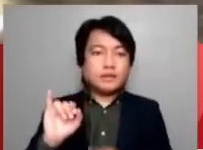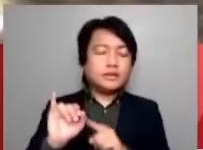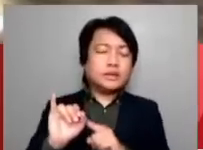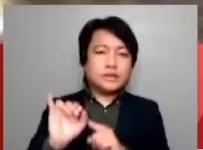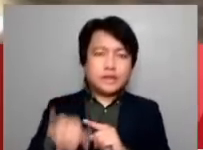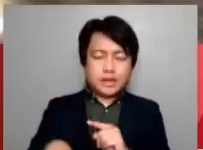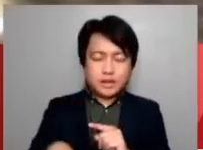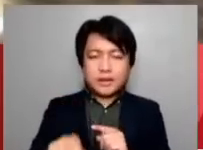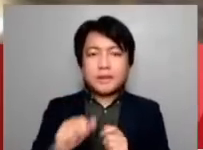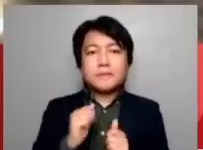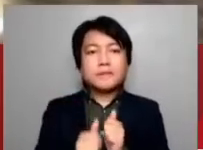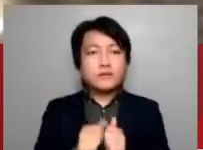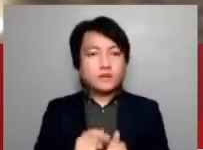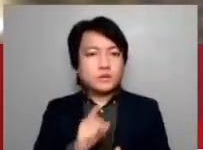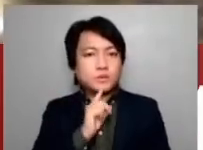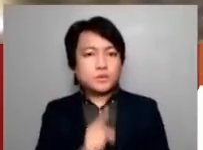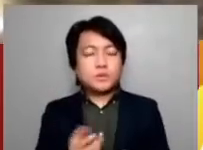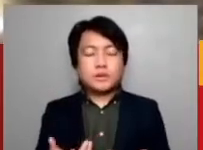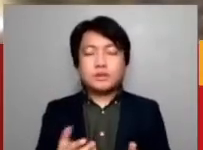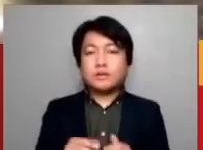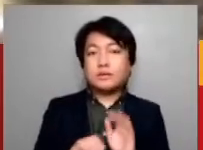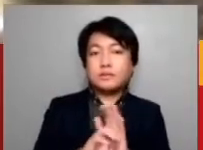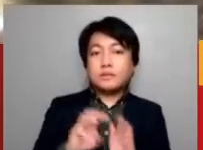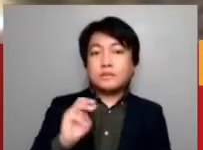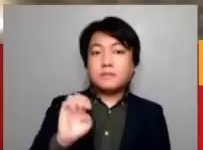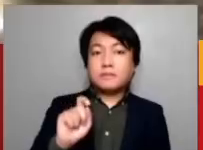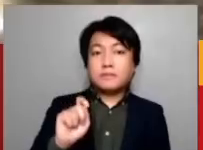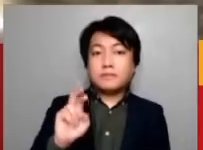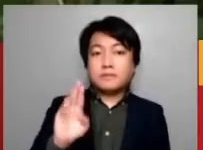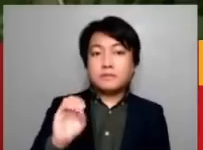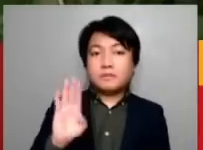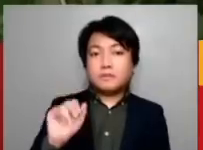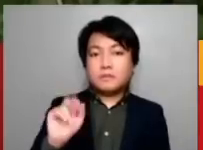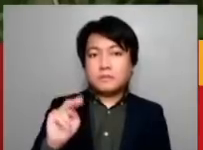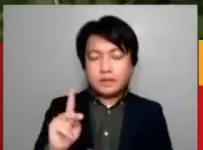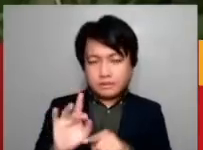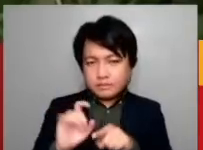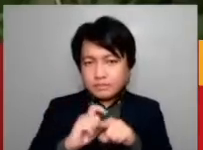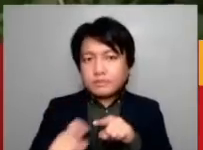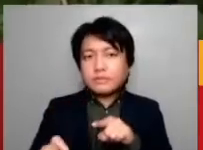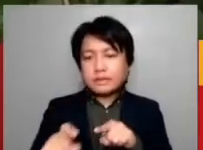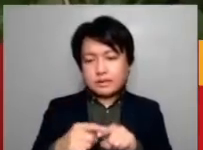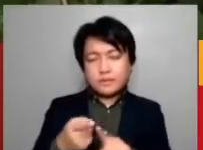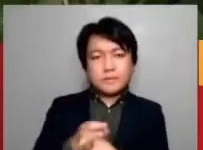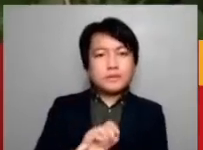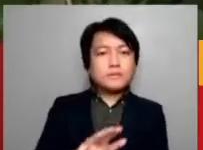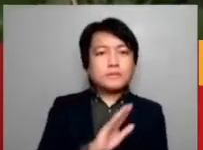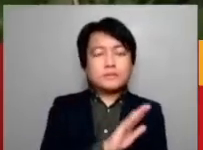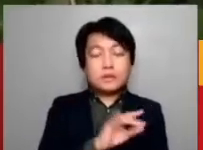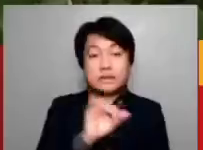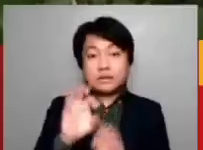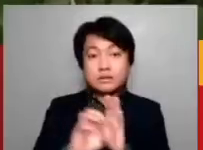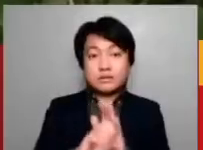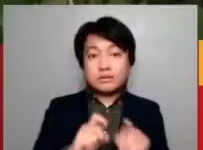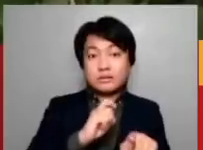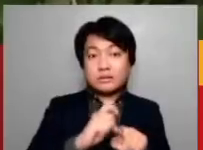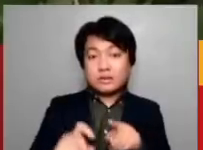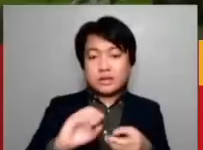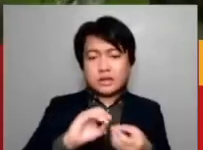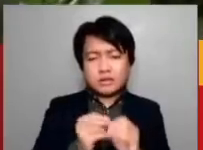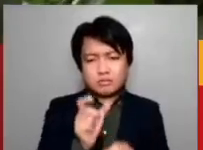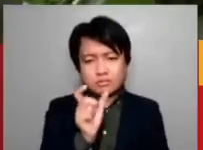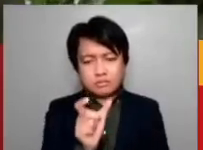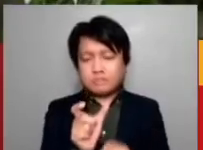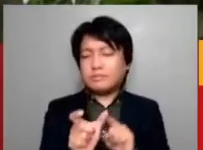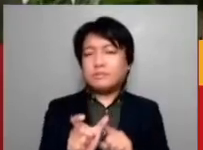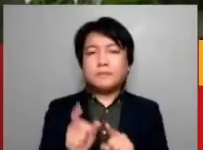Pag Metrobank, nakasulat Metrobank. Opo, opo. Hindi po yan, hindi. Basta pag may nag-text sa inyo, maraming digits, di yan legit.